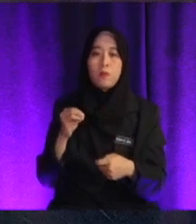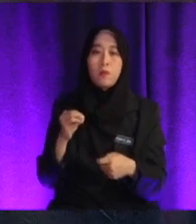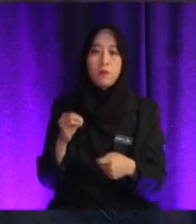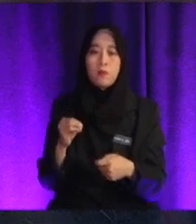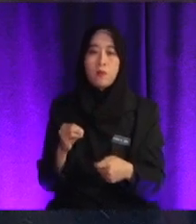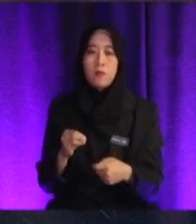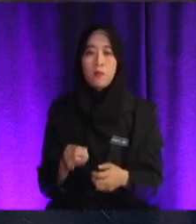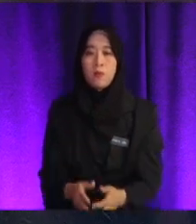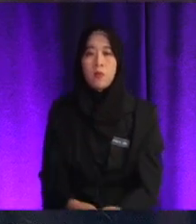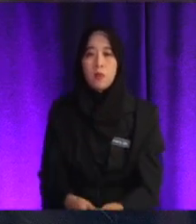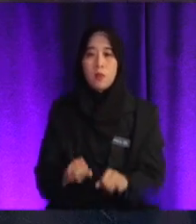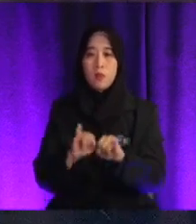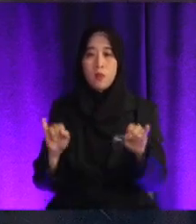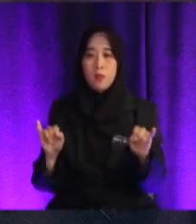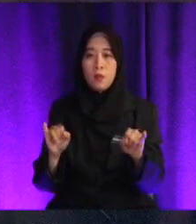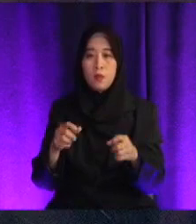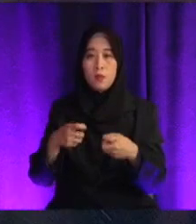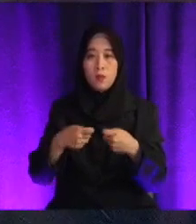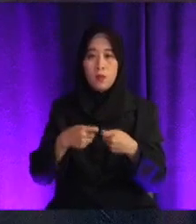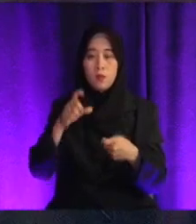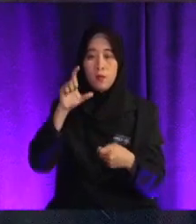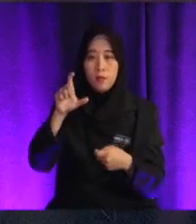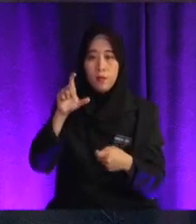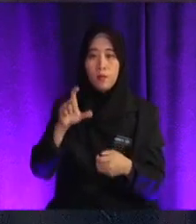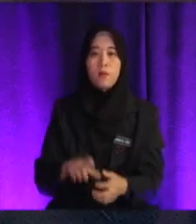Satu fuse, cartridge dan yang kedua fuse